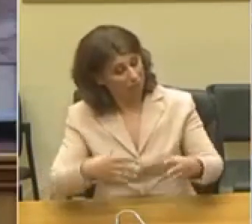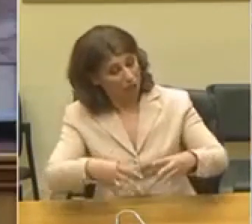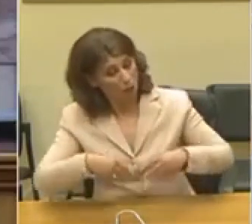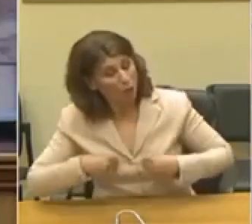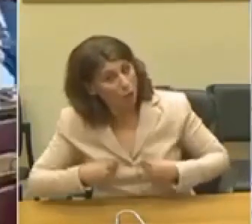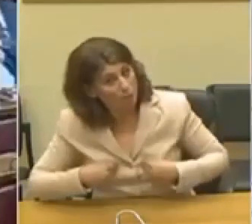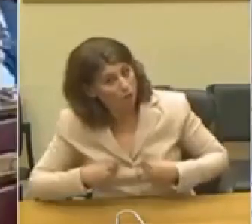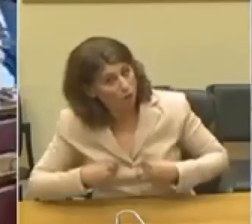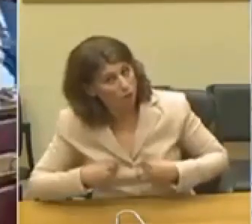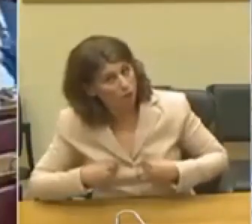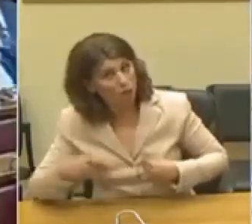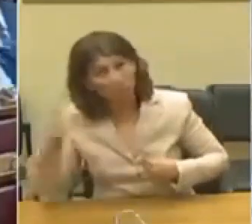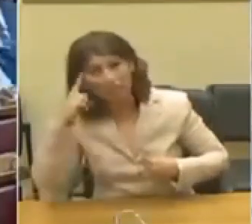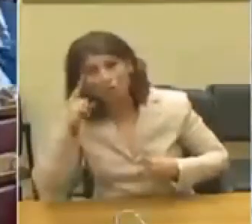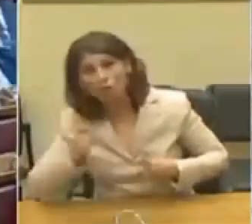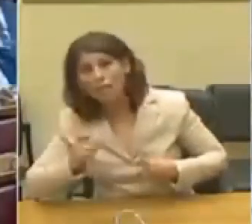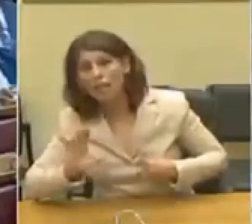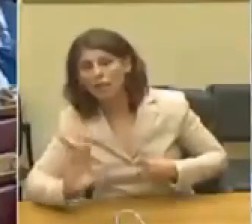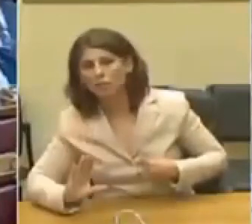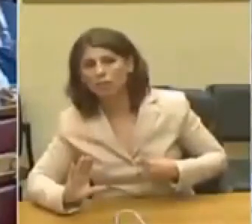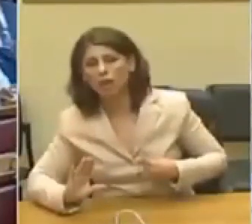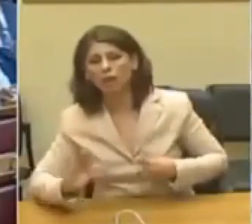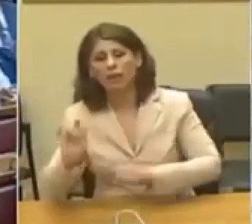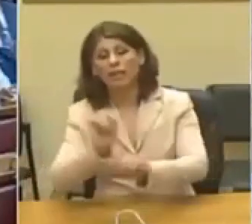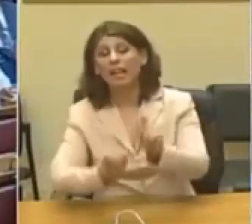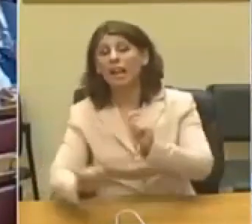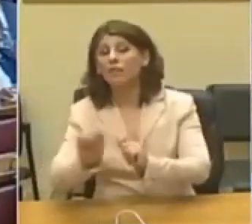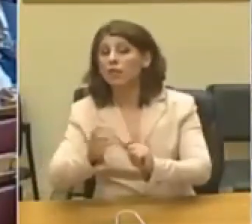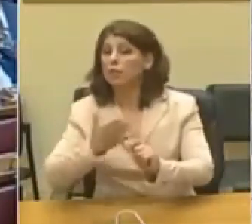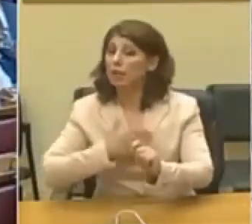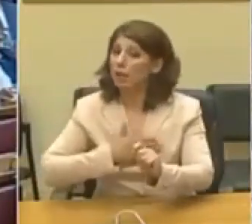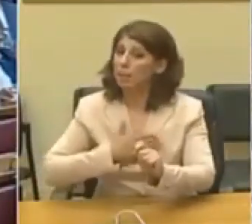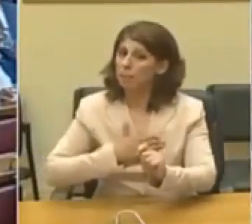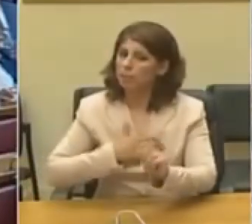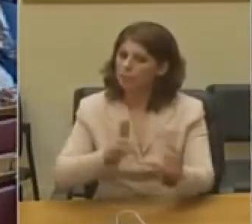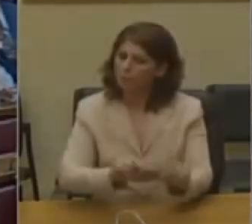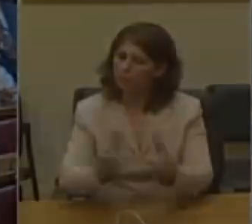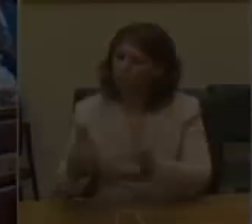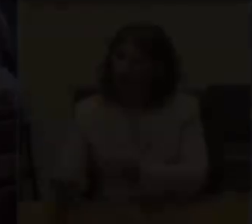καλοδεχούμενο να το ξέρουμε για να διαμορφώσουμε και εμείς αντίστοιχα το πρόγραμμά μας.